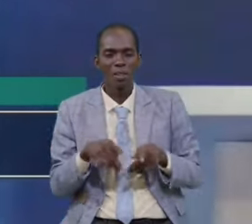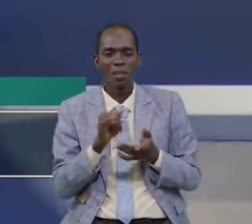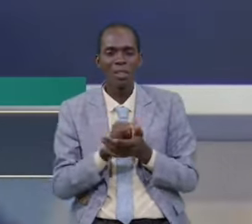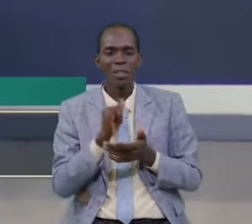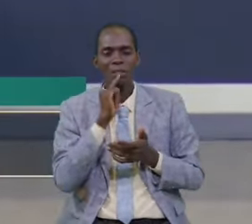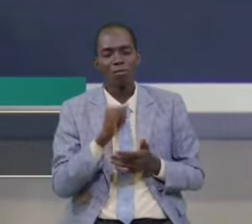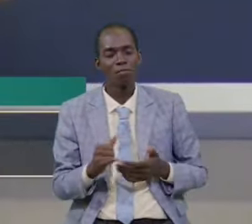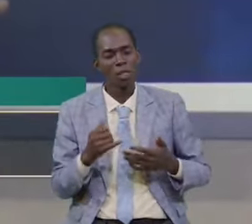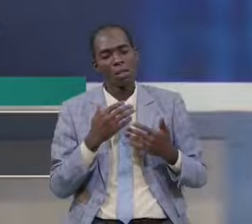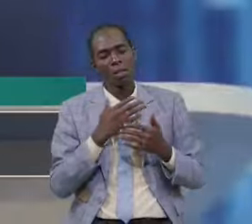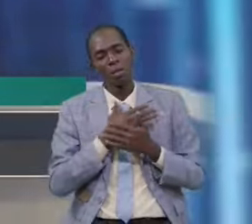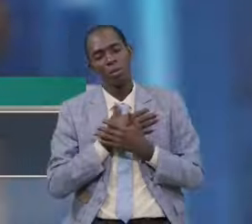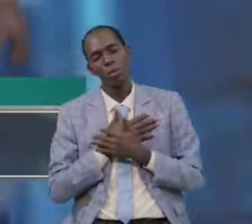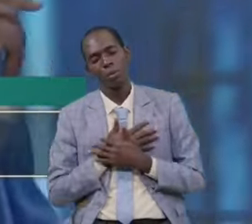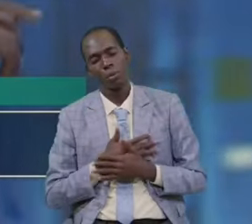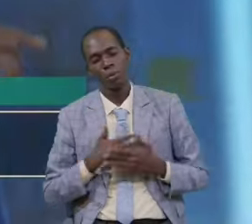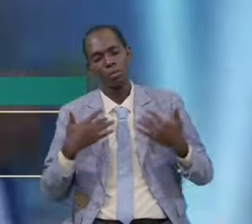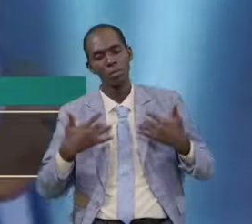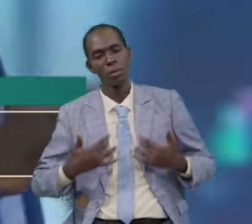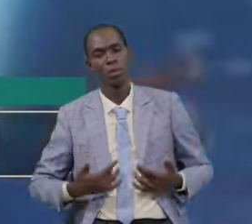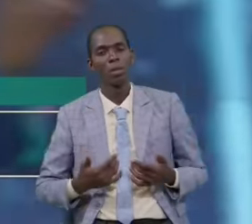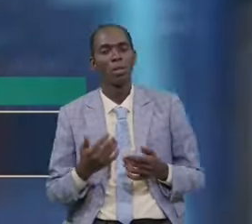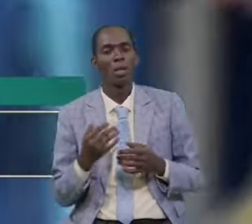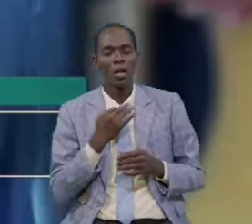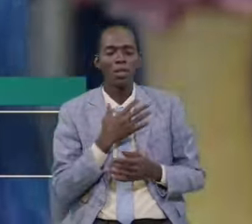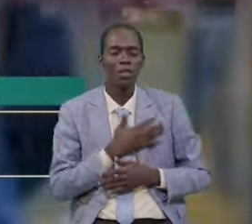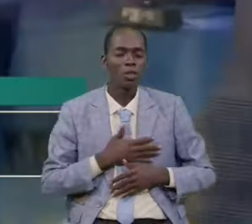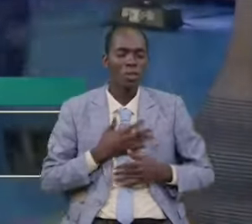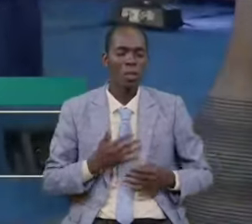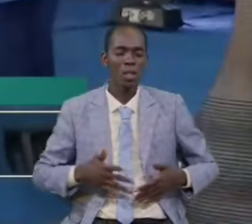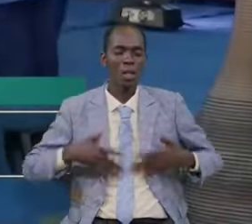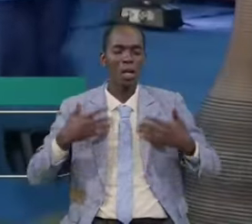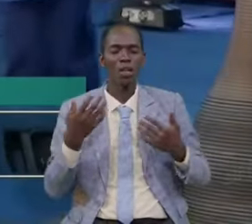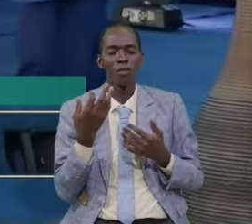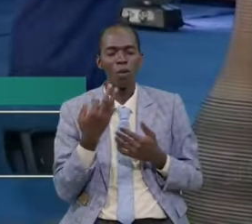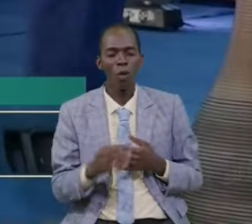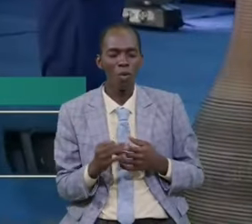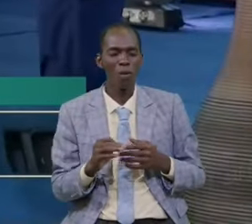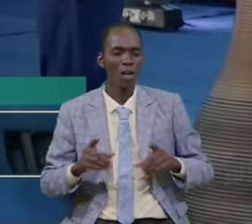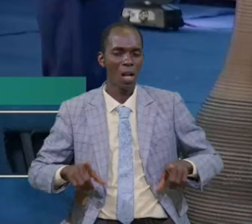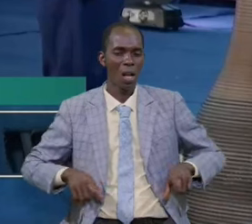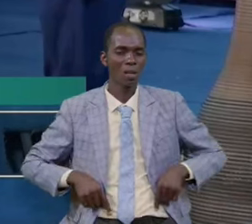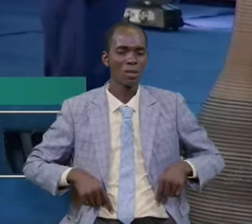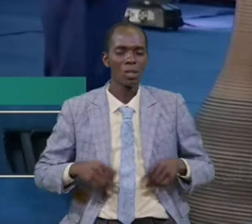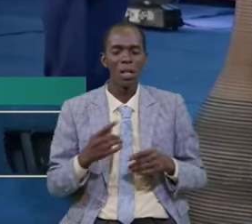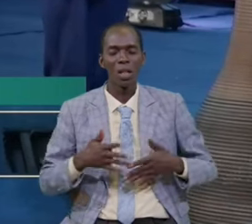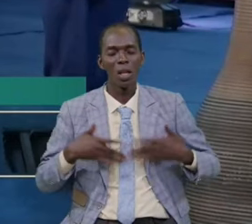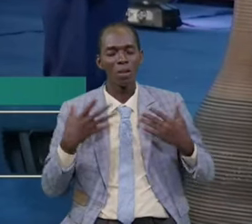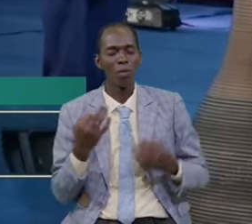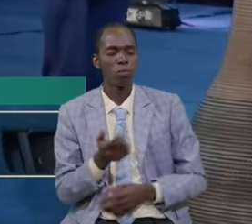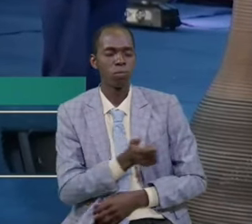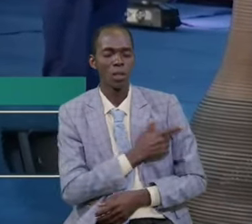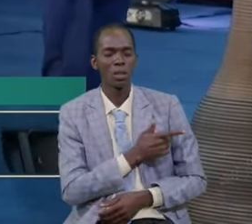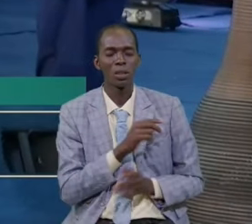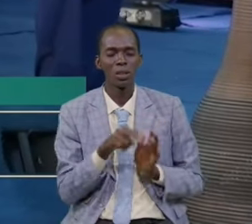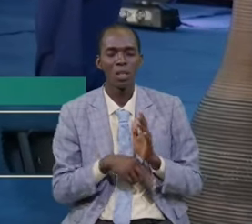jouit d'une vie d'oisiveté, jouit d'une vie de paresse, qui jouit d'une vie qui n'est